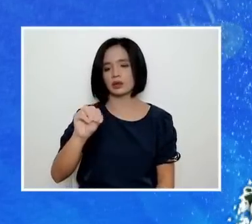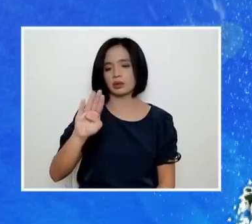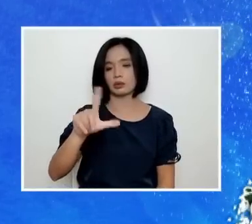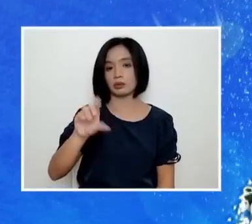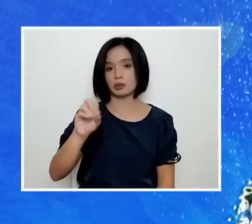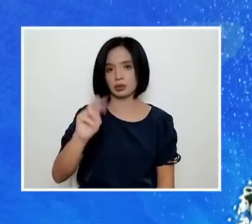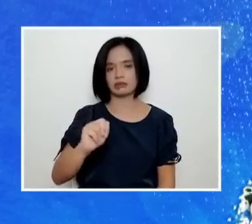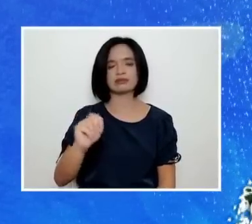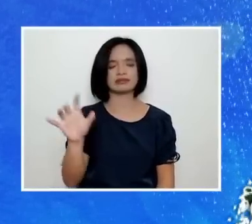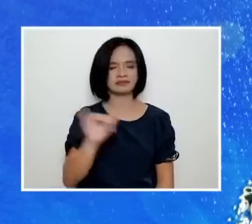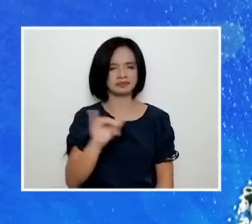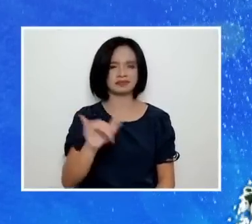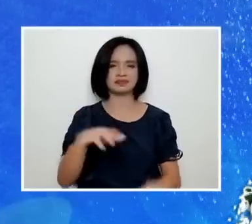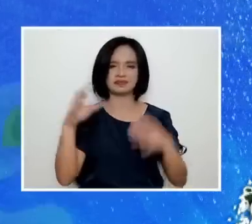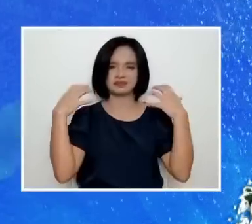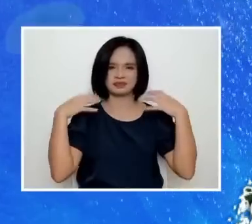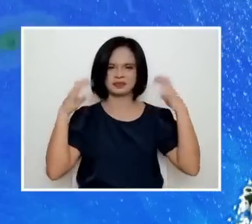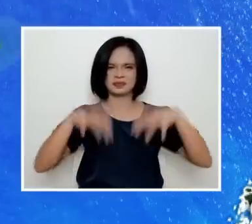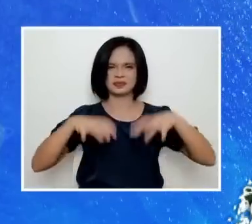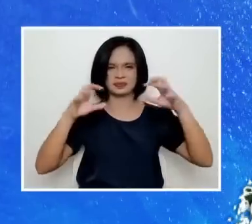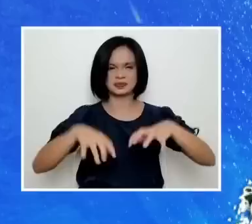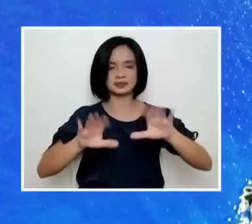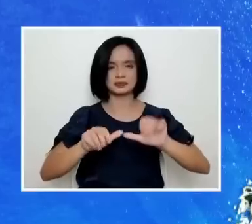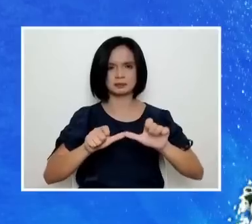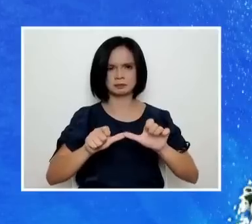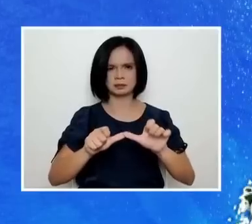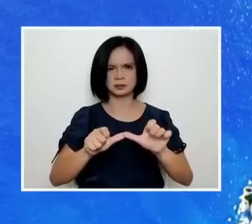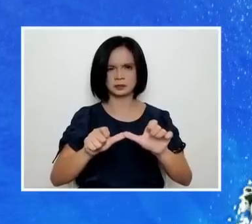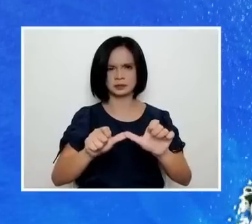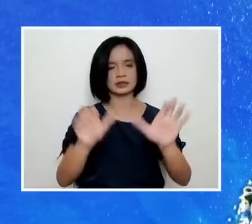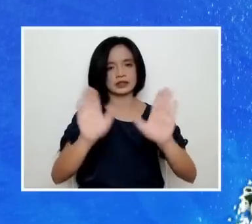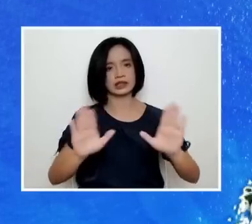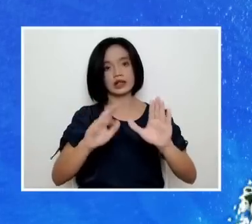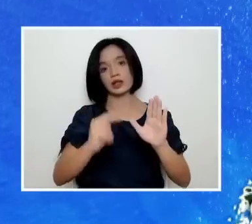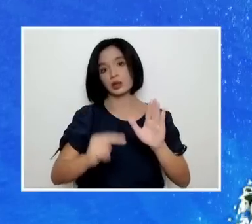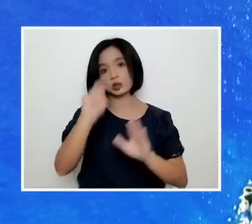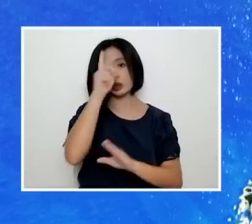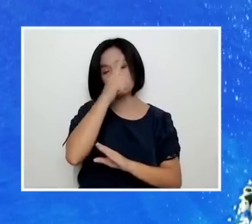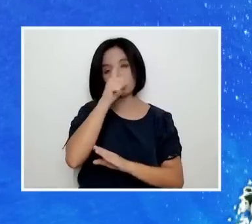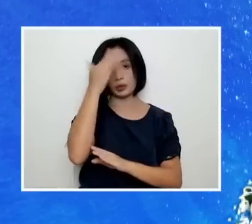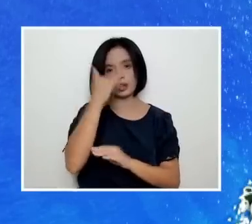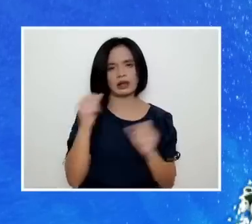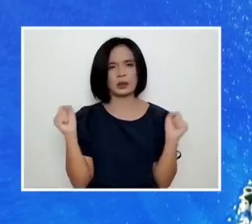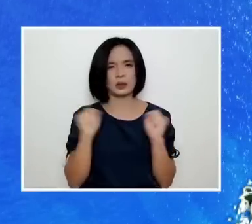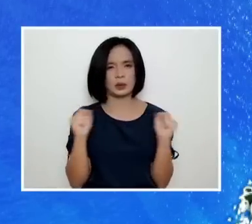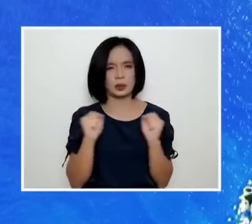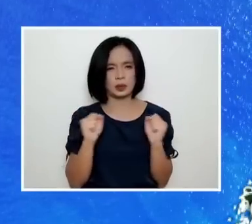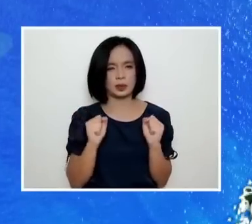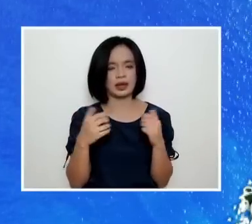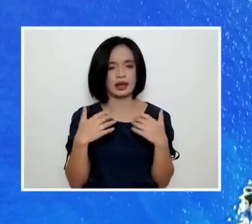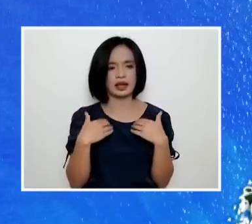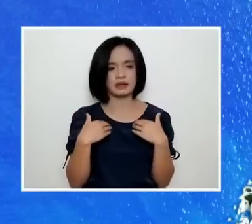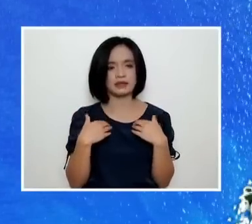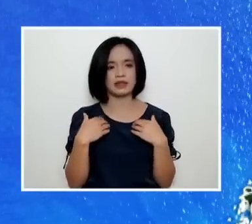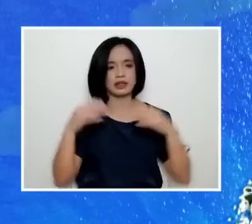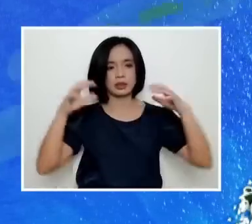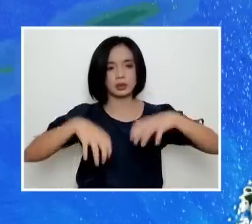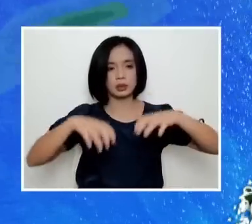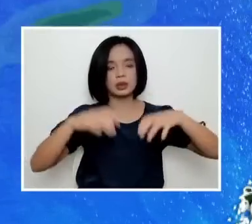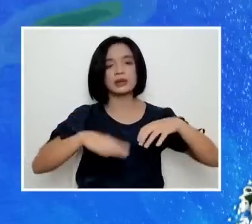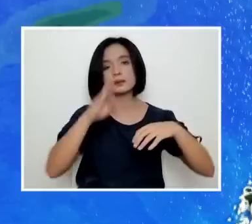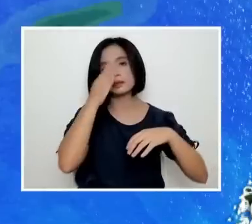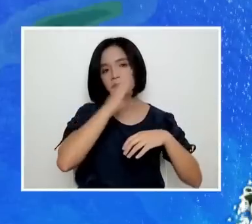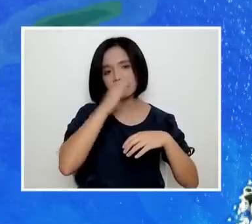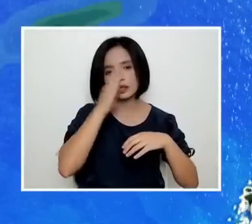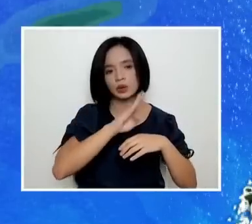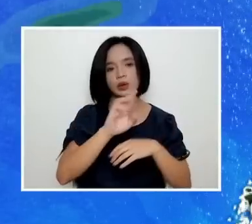dala ng shear line. Magpapatuloy po sa Linggo ang maulang panahon sa Northern Luzon dahil sa amihan at may malalakas na rin mga pag-ulan sa Bicol Region, sa